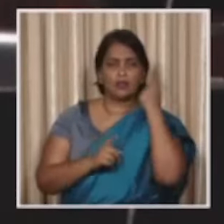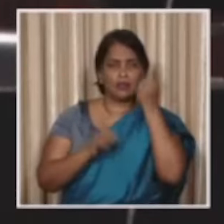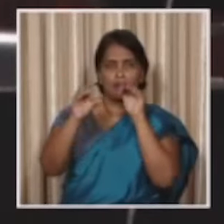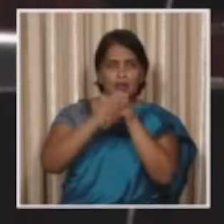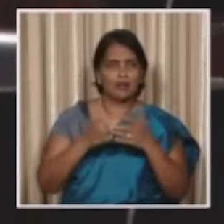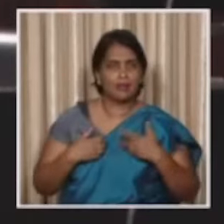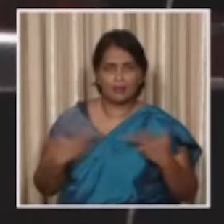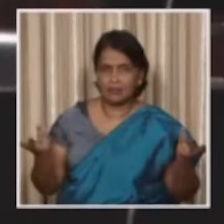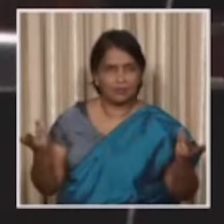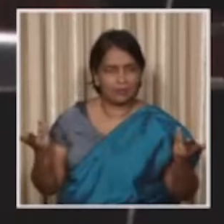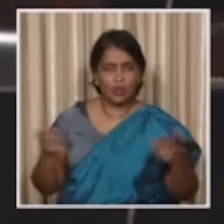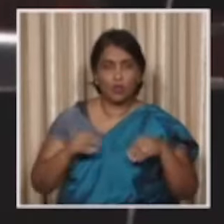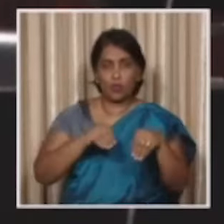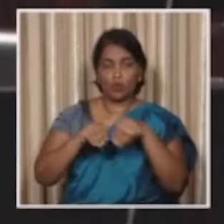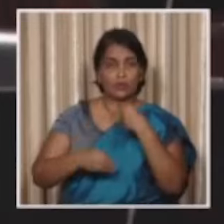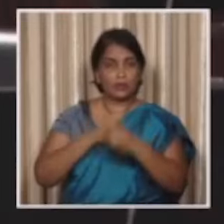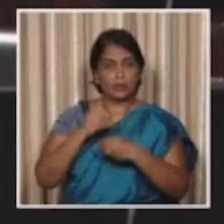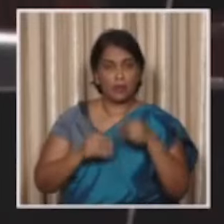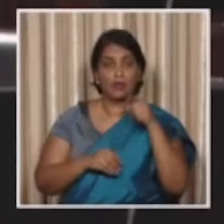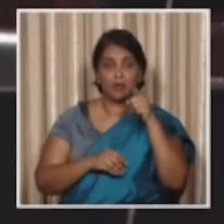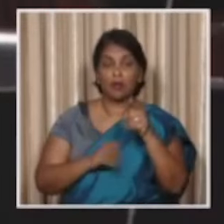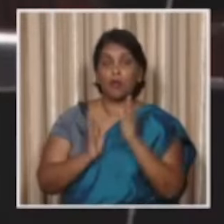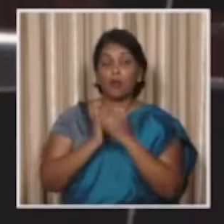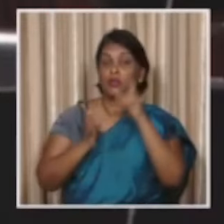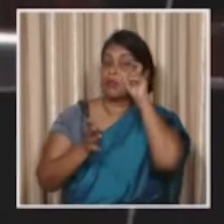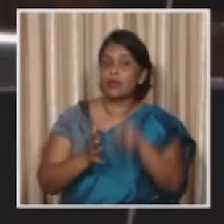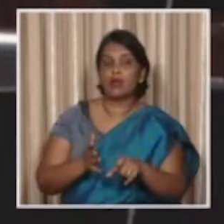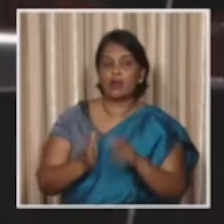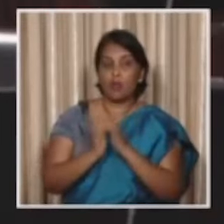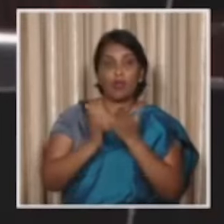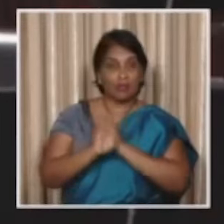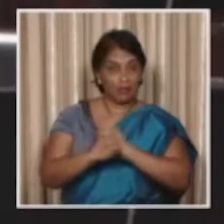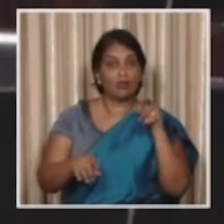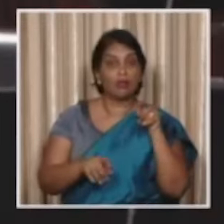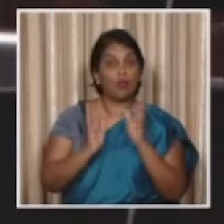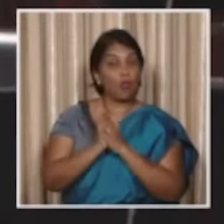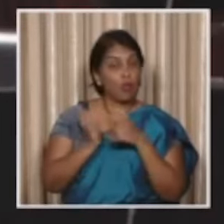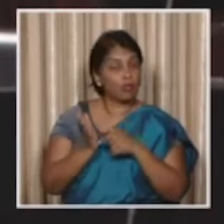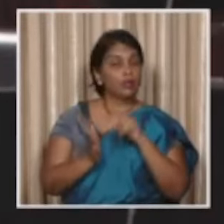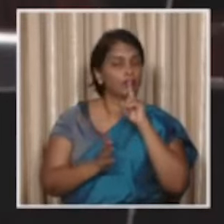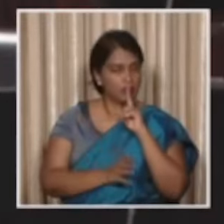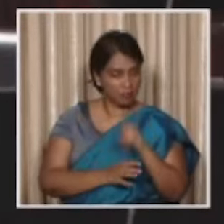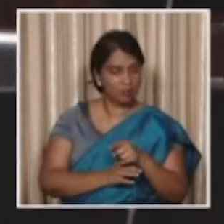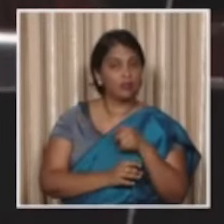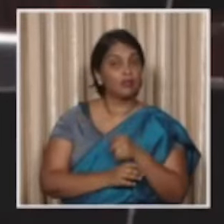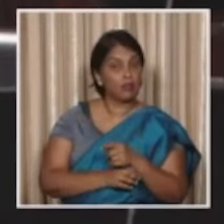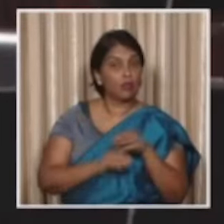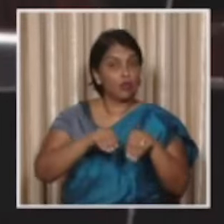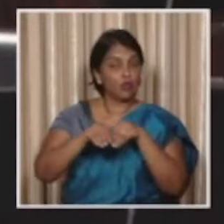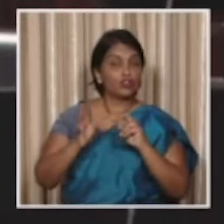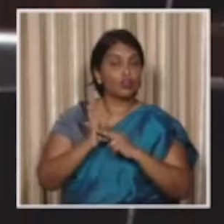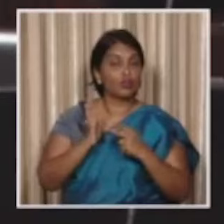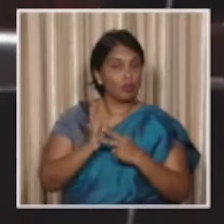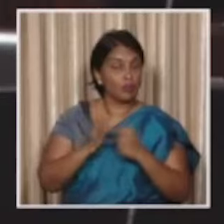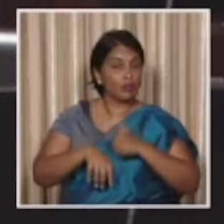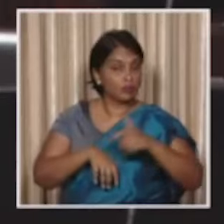සම්බන්ධයක් නැහැනේ. විශේෂයෙන්ම කෘෂිකර්මාන්තය සම්බන්ධයෙන් එතුමාගේ පොත කියවලා බලන්න. එතුමා දැන් පොතක් නිකුත් කළ තියෙනවා. පොතේ පැහැදිලිව කියලා තියෙනවා එතුමායි කෘෂිකර්ම ව්‍යාපෘති